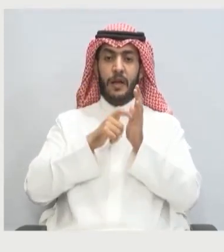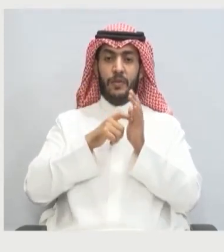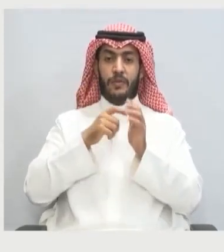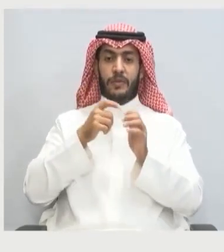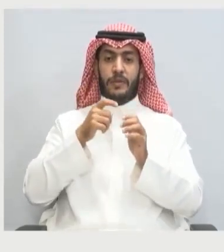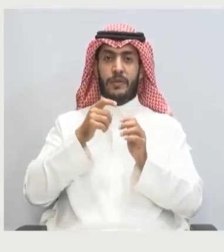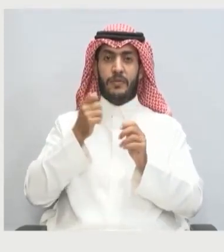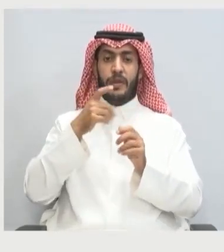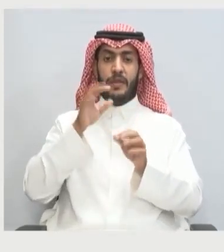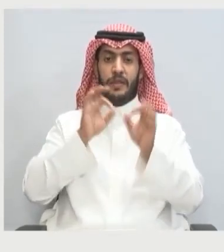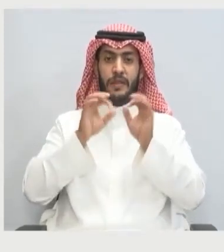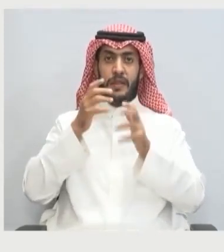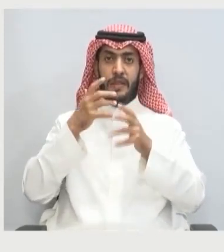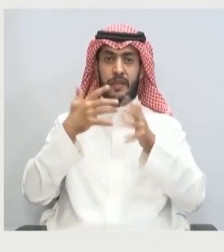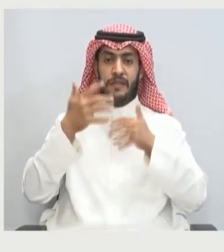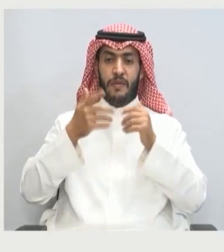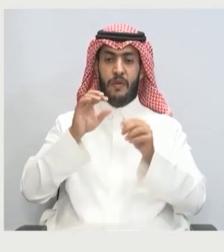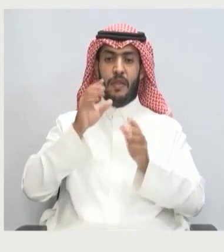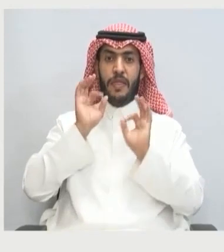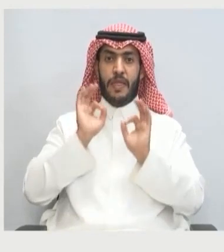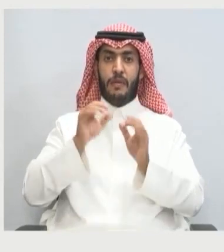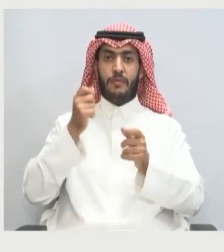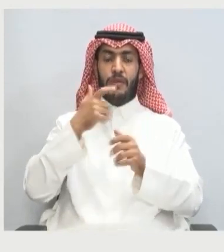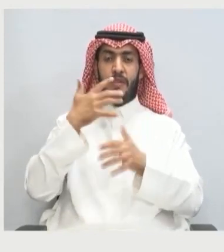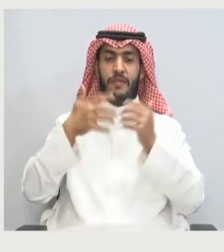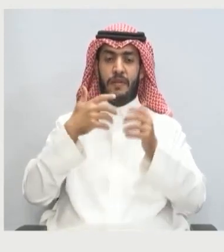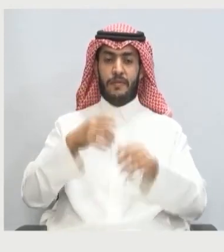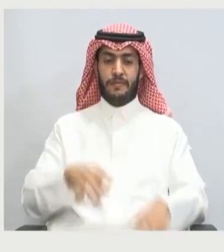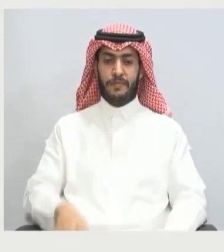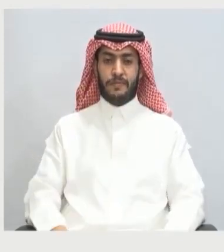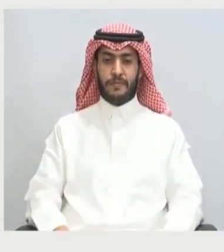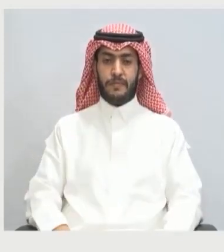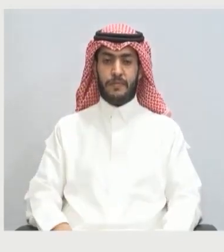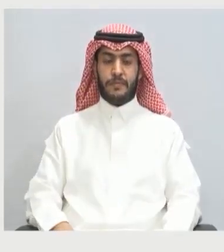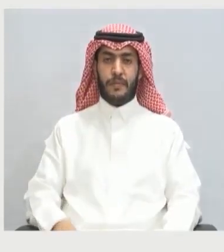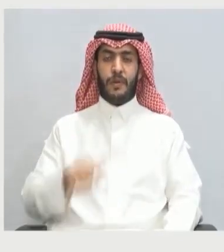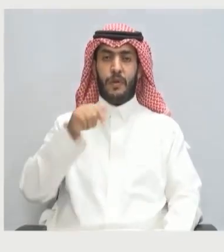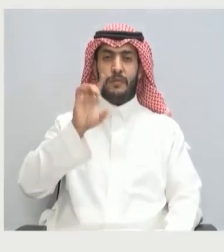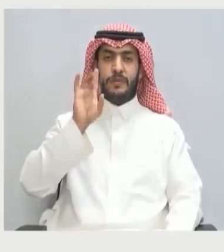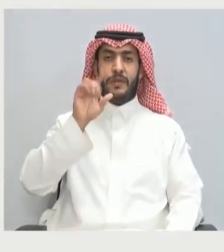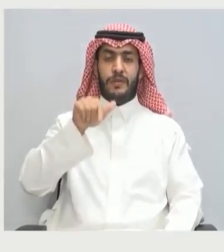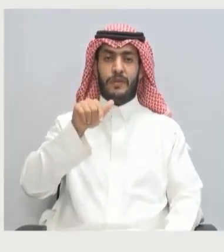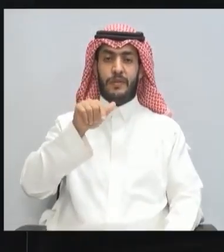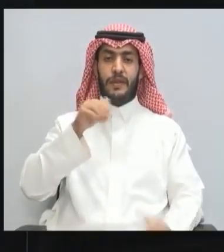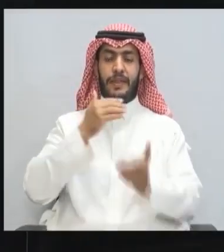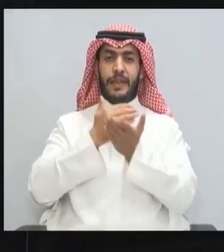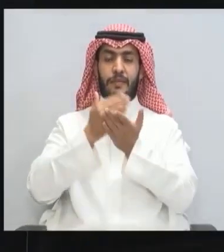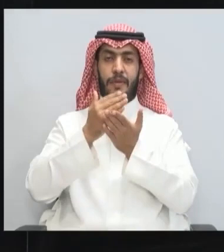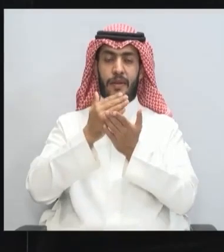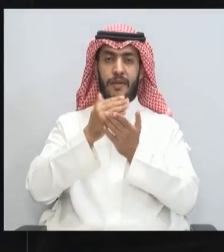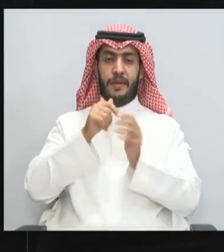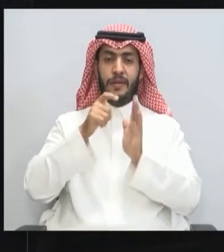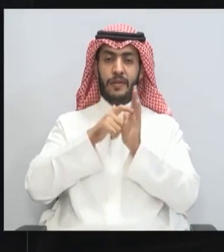التفاعل الكيميائي وايضا تعرفنا على ثابت سرعه التفاعل الكيميائي اليوم باذن الله ستكون تكمله لهذه